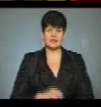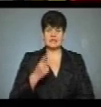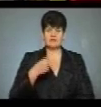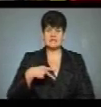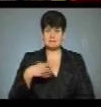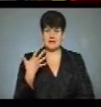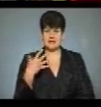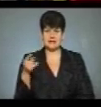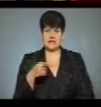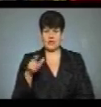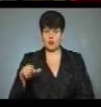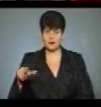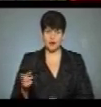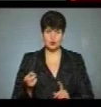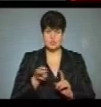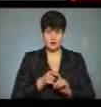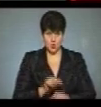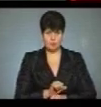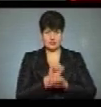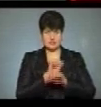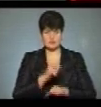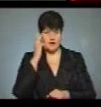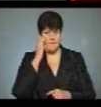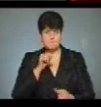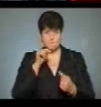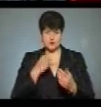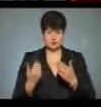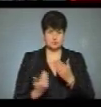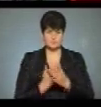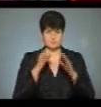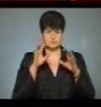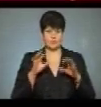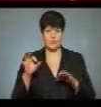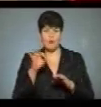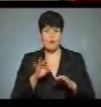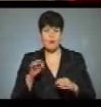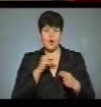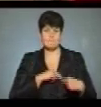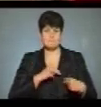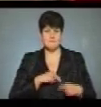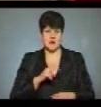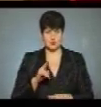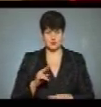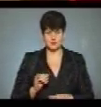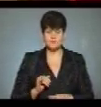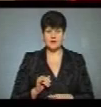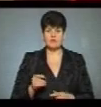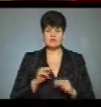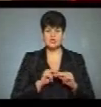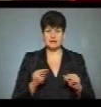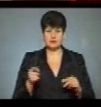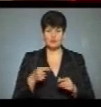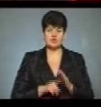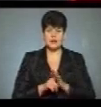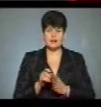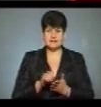«25 тернополян долучилися до протесту в Києві проти нового законопроєкту про працю. Вчителі Тернопільщини почали реєструватися